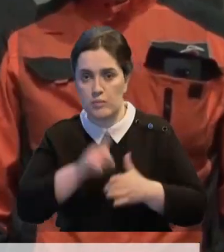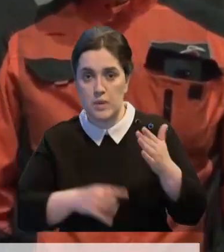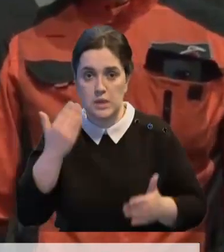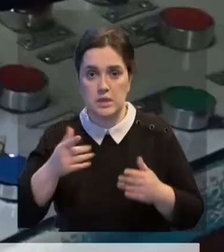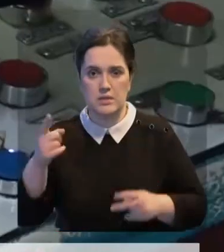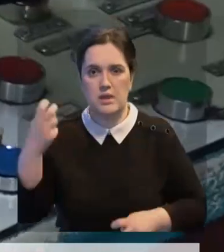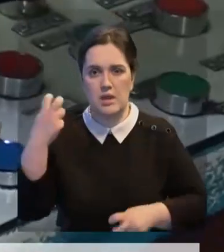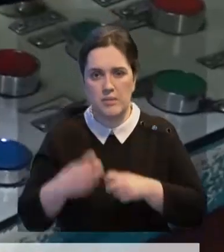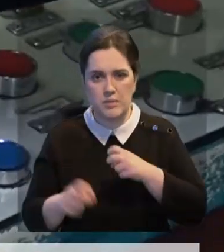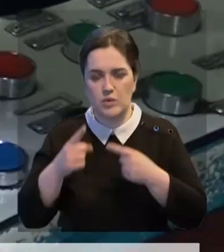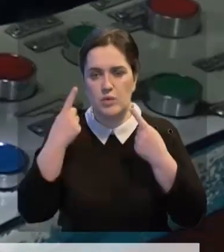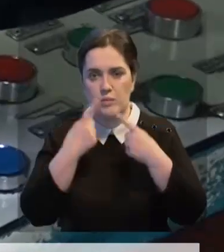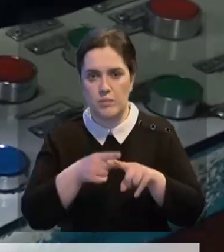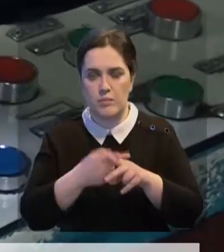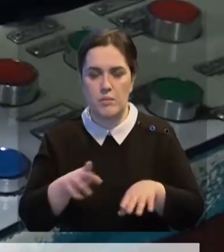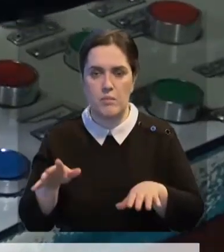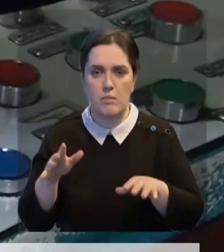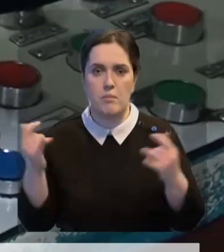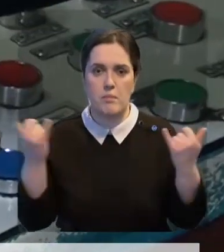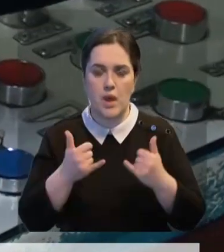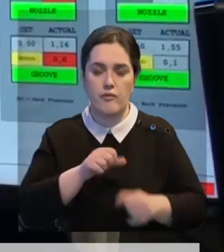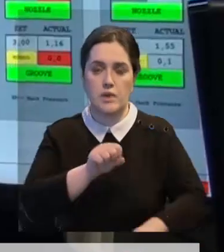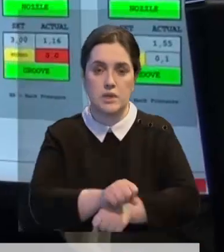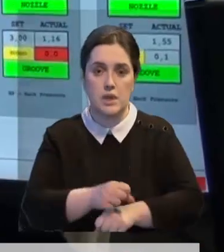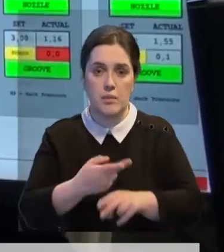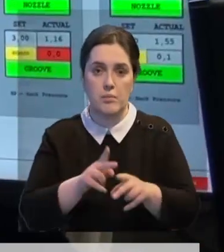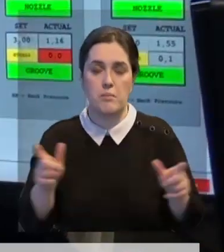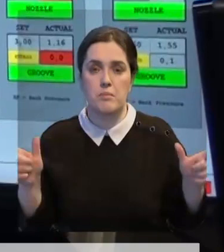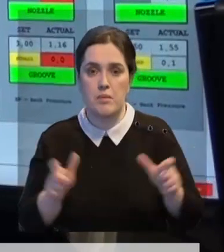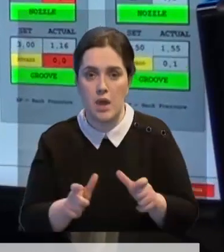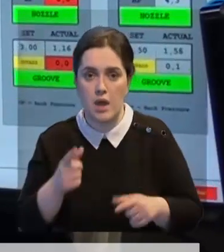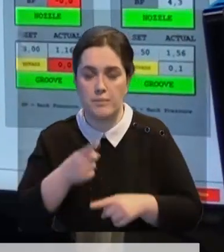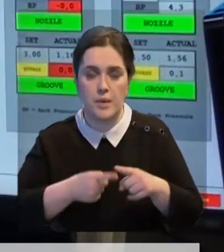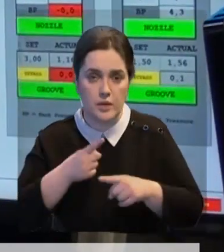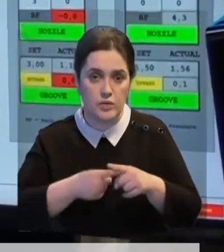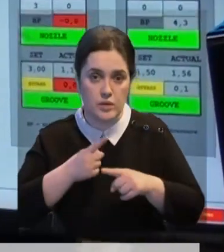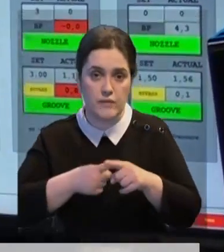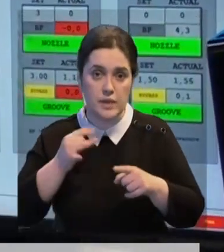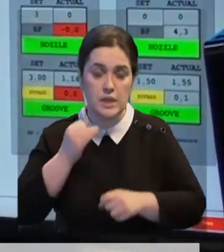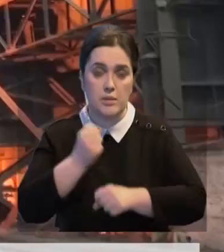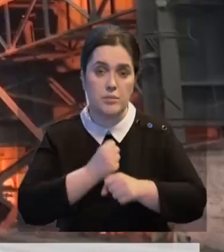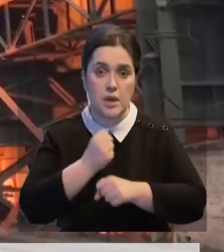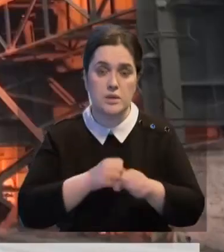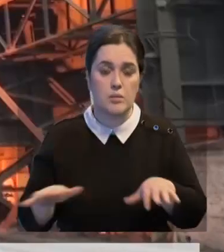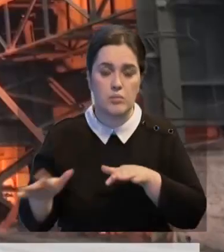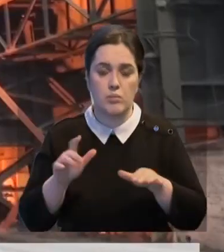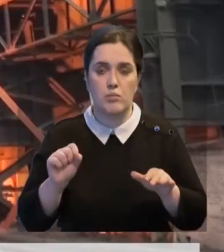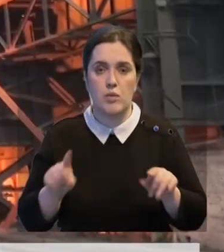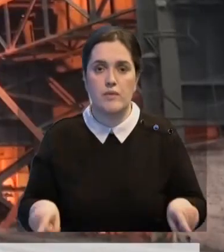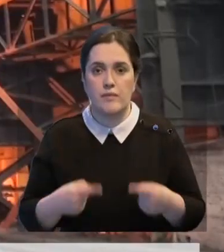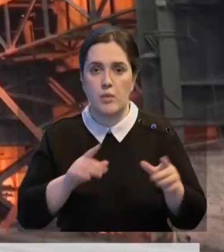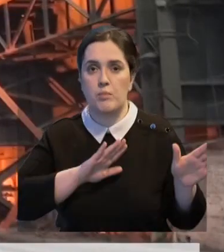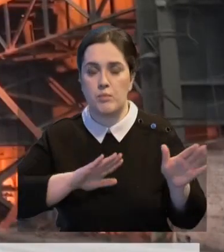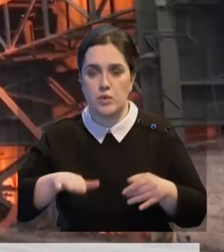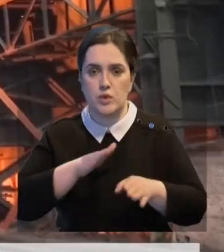строя каких-либо параметров плавка останавливается. Происходит блокировка оборудования, и производственный процесс может быть возобновлен только